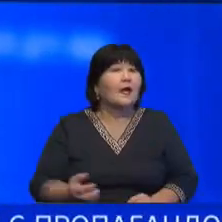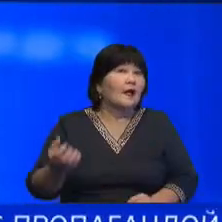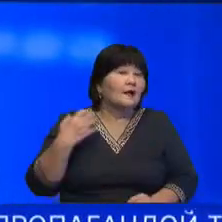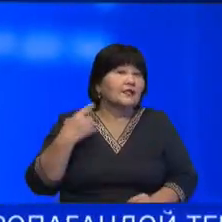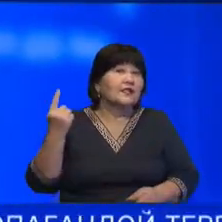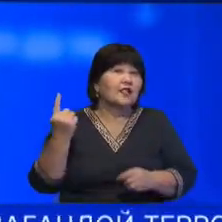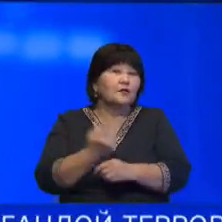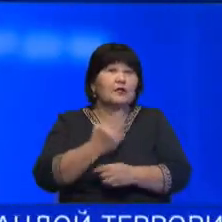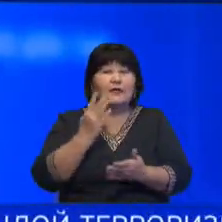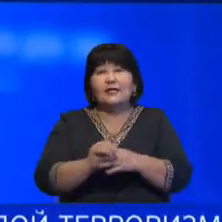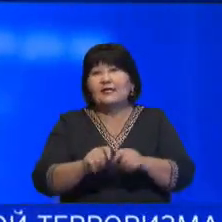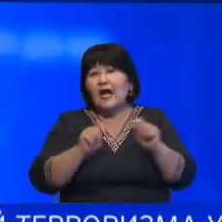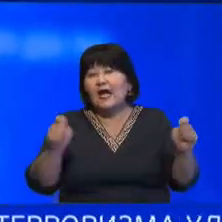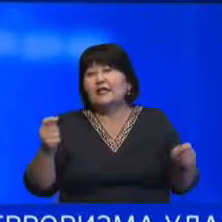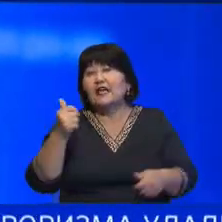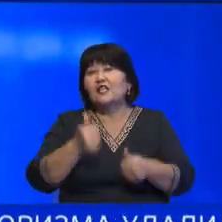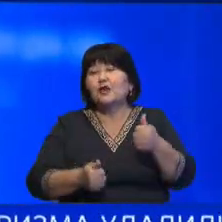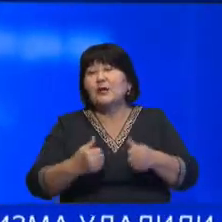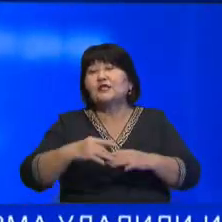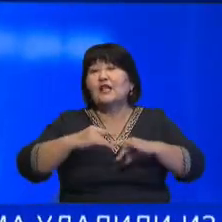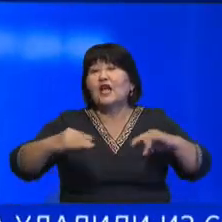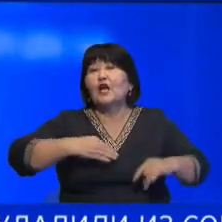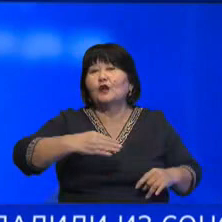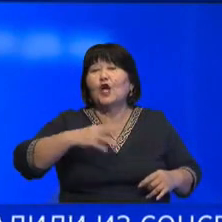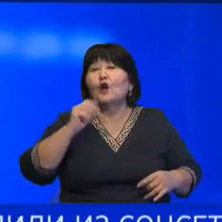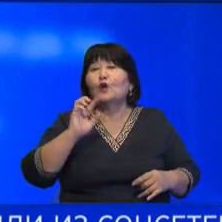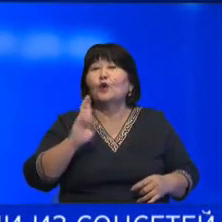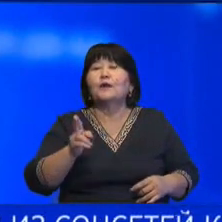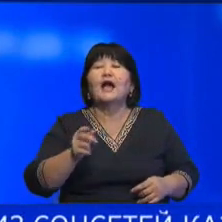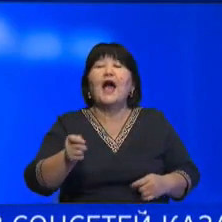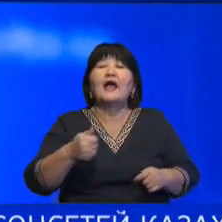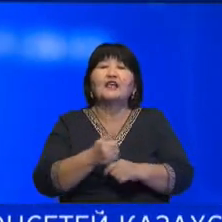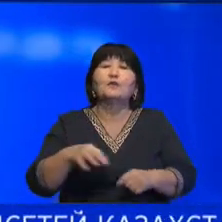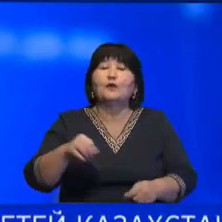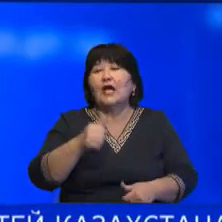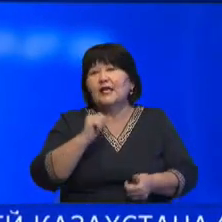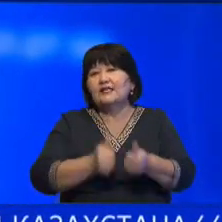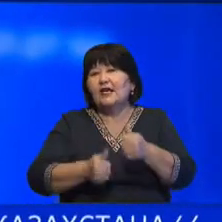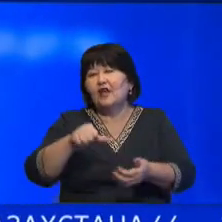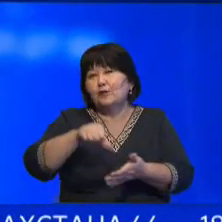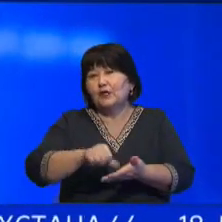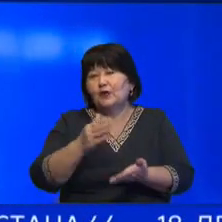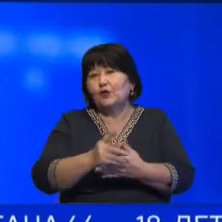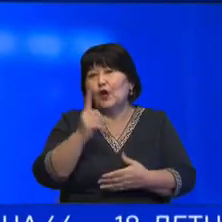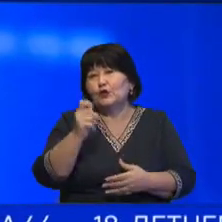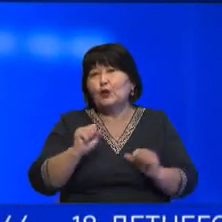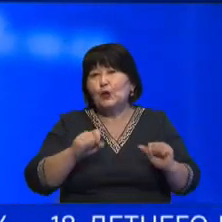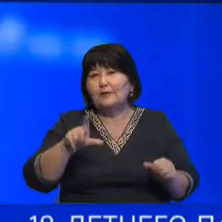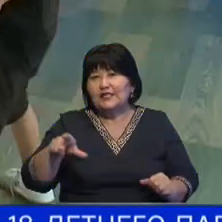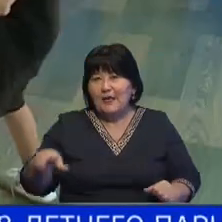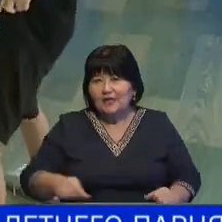Кызылорде впервые состоялось открытое первенство по настольному теннису на Кубок акима области. В соревнованиях приняли участие 100